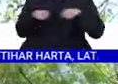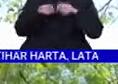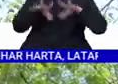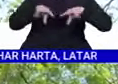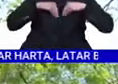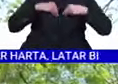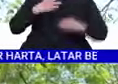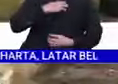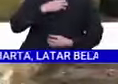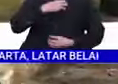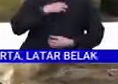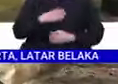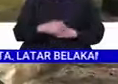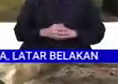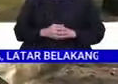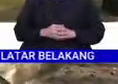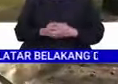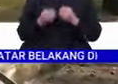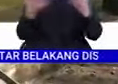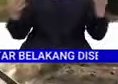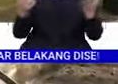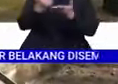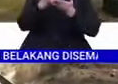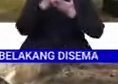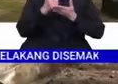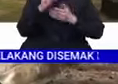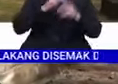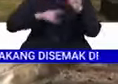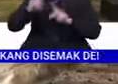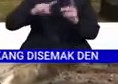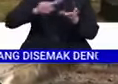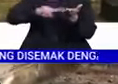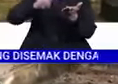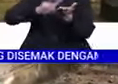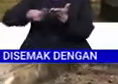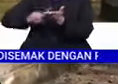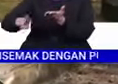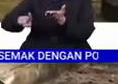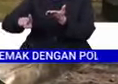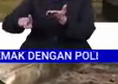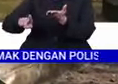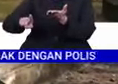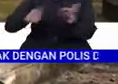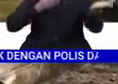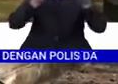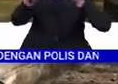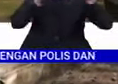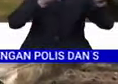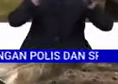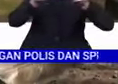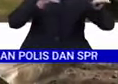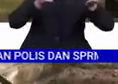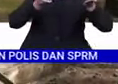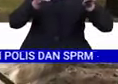menerima aduan banyak dapat membantu lah lama yang untuk menyemak status-status a bermuatan